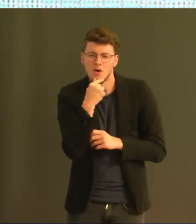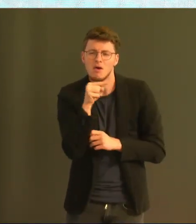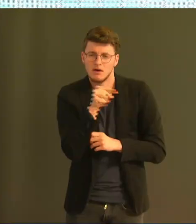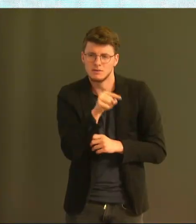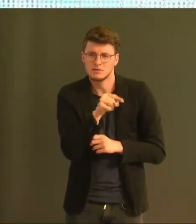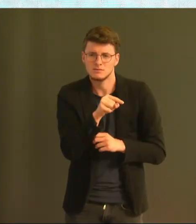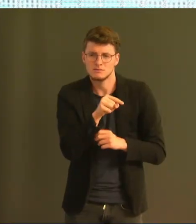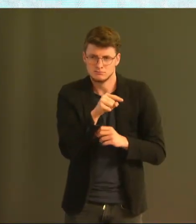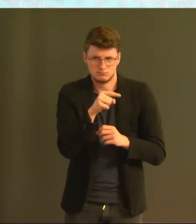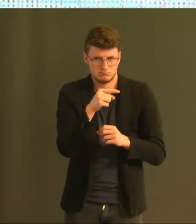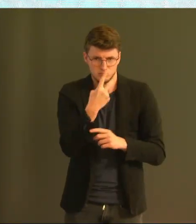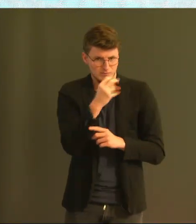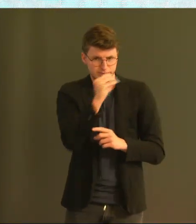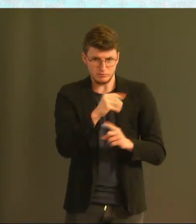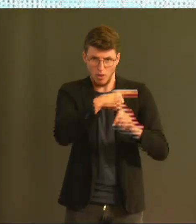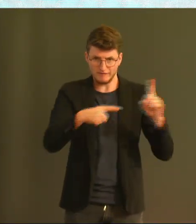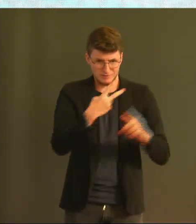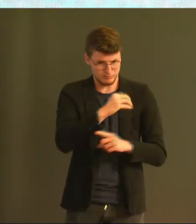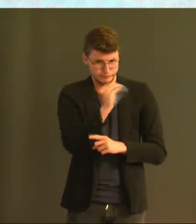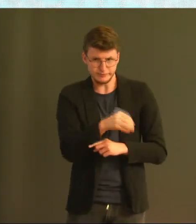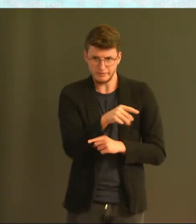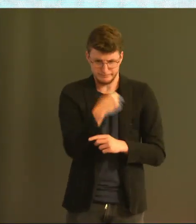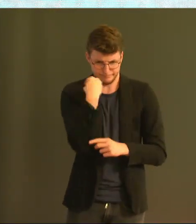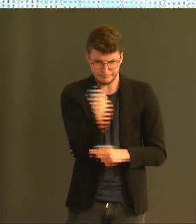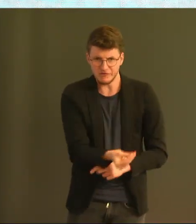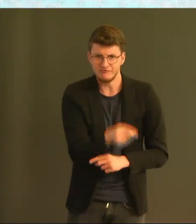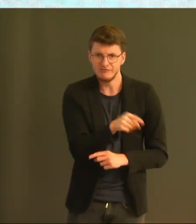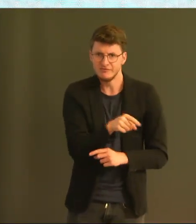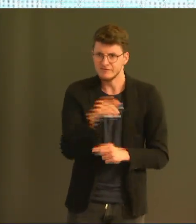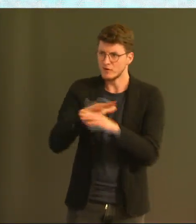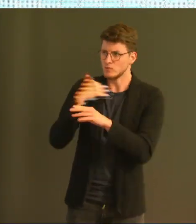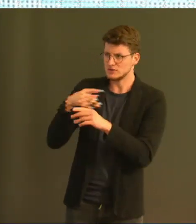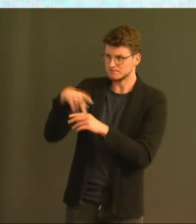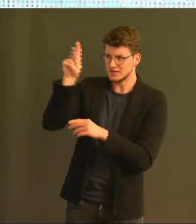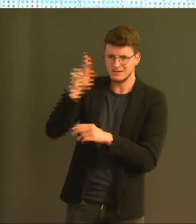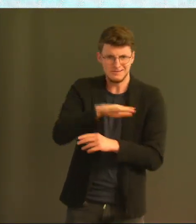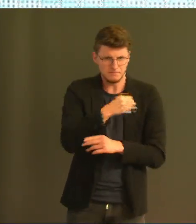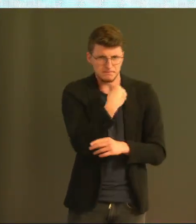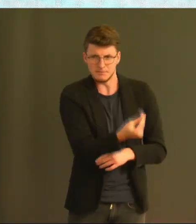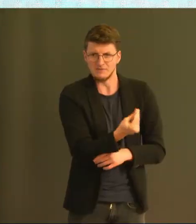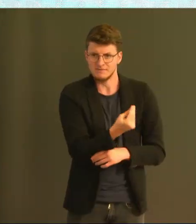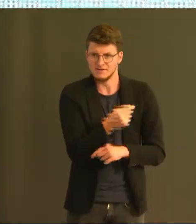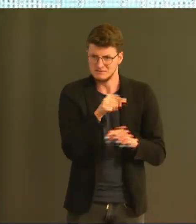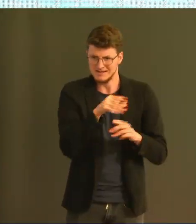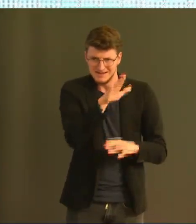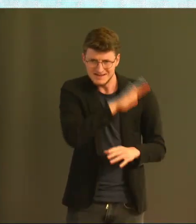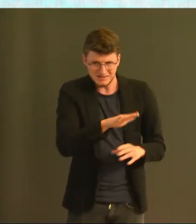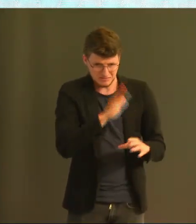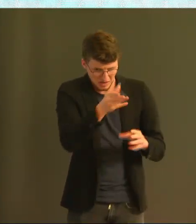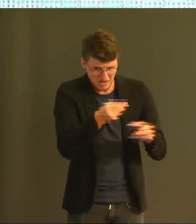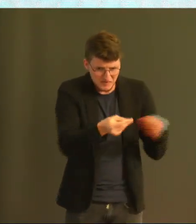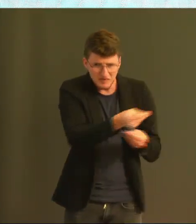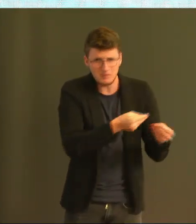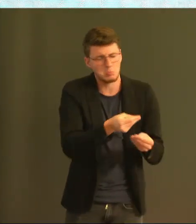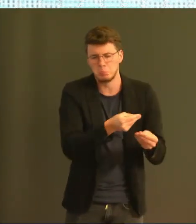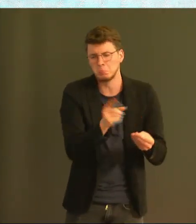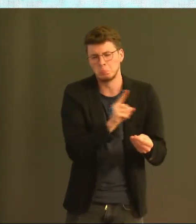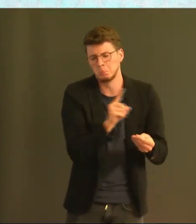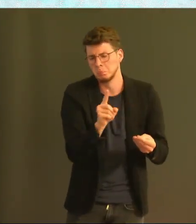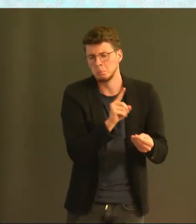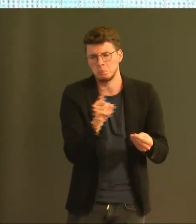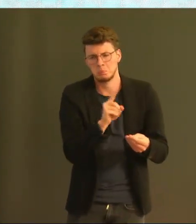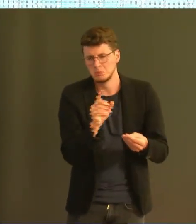1910 lectorat des listings tevez d'autres kindreds rendre que verse